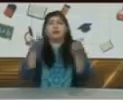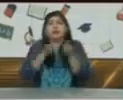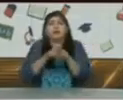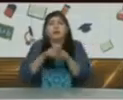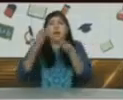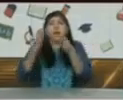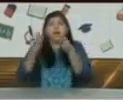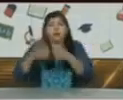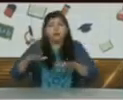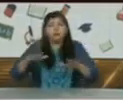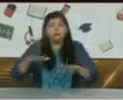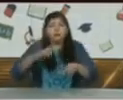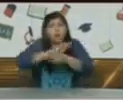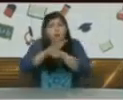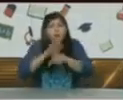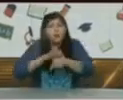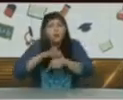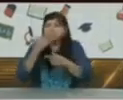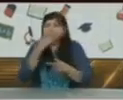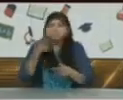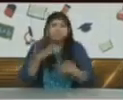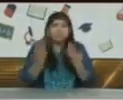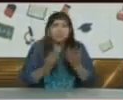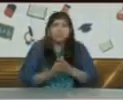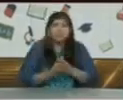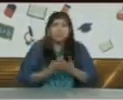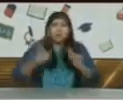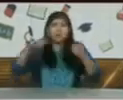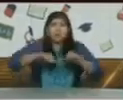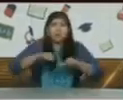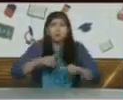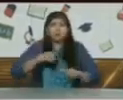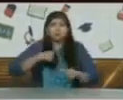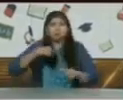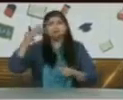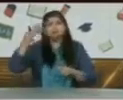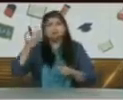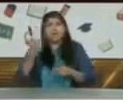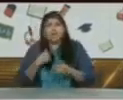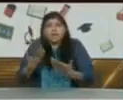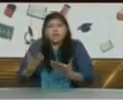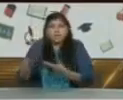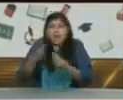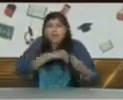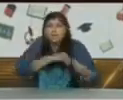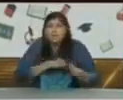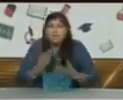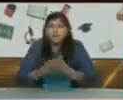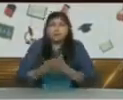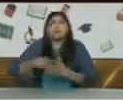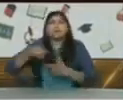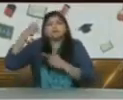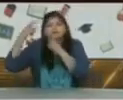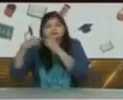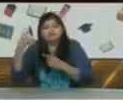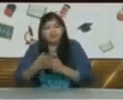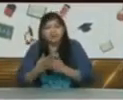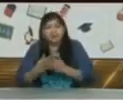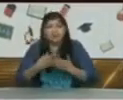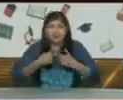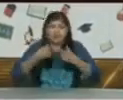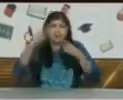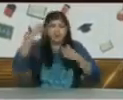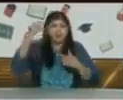उनका जब मिस करते हैं तब उनका सबका महत्व हम सबको अनुभव होता है, आपको भी पता चला